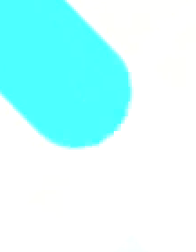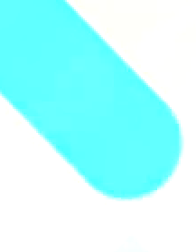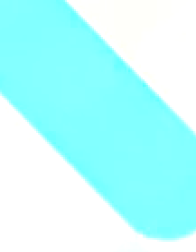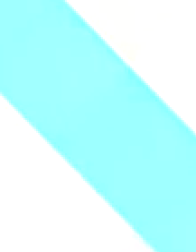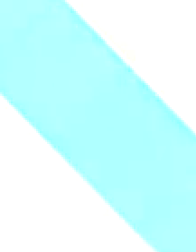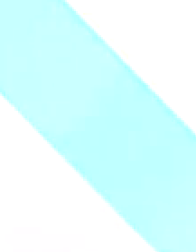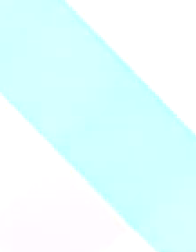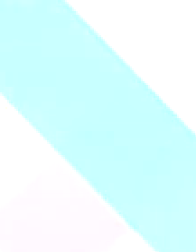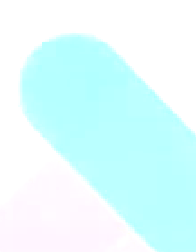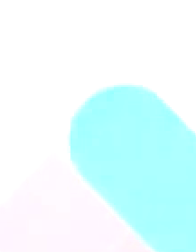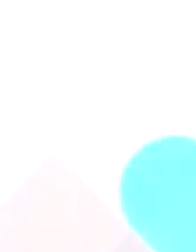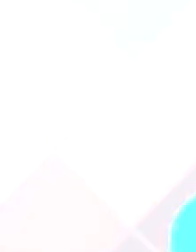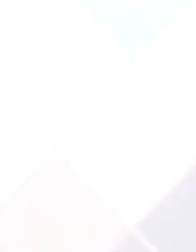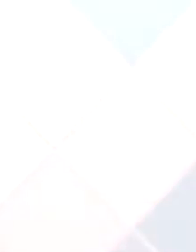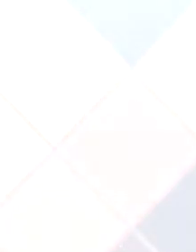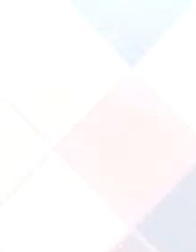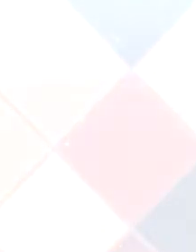สนับสนุนโดยกทปส